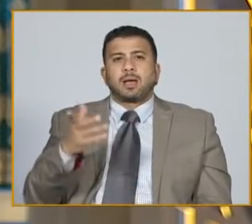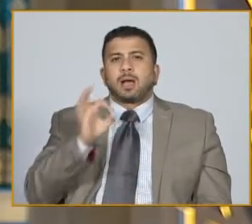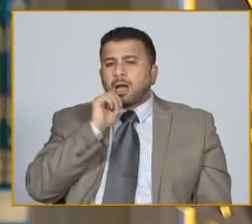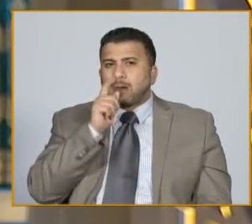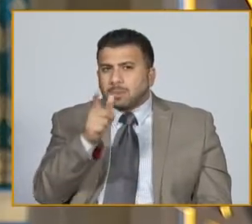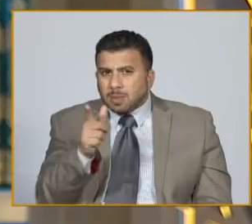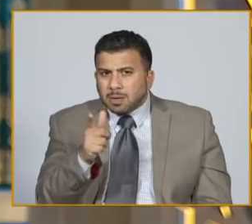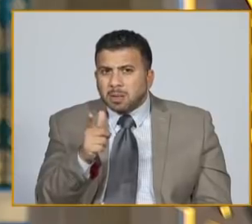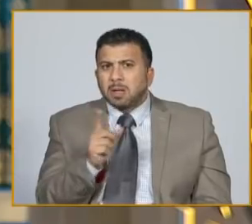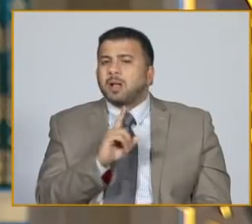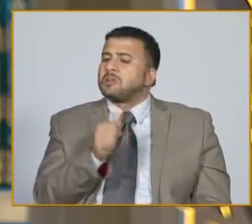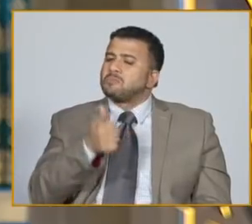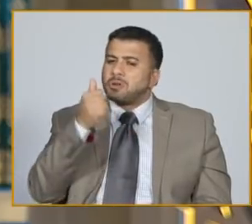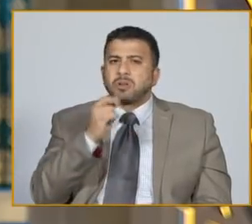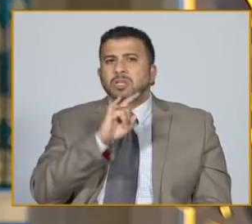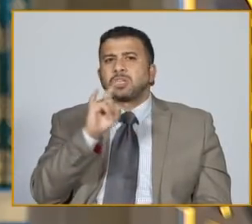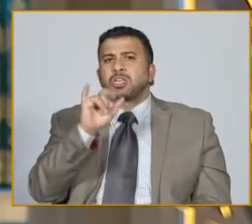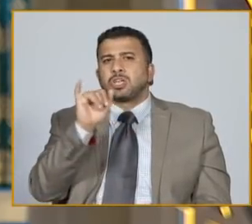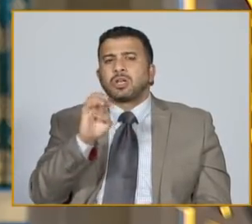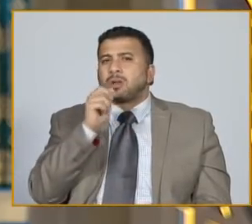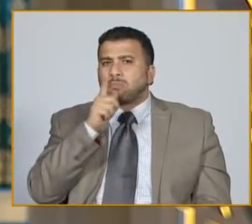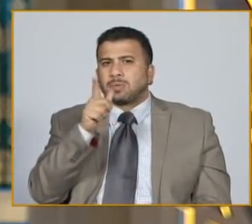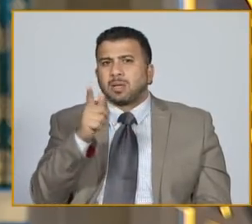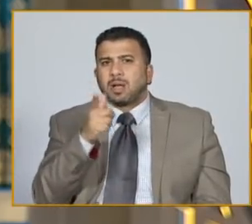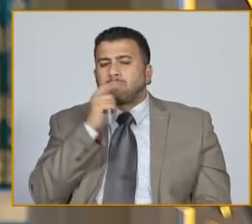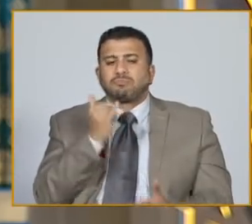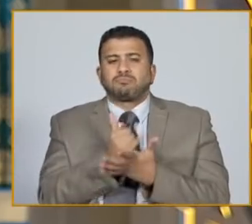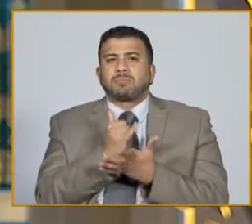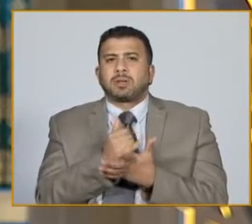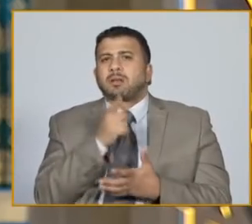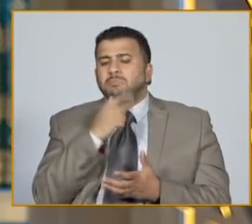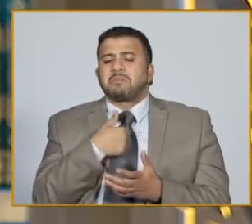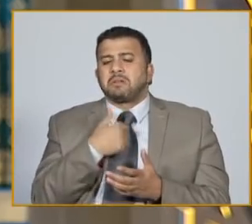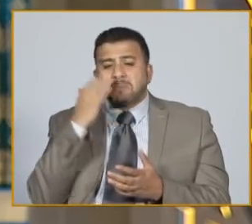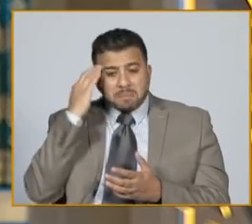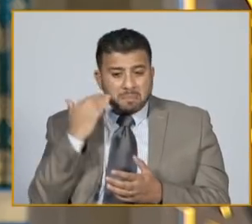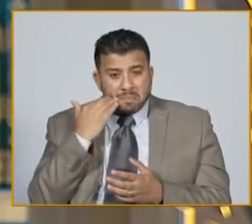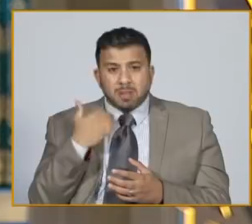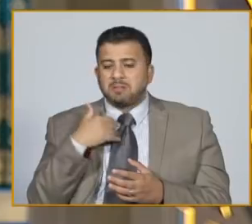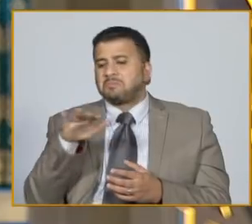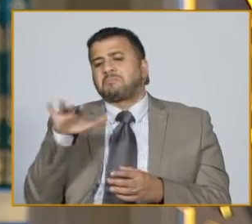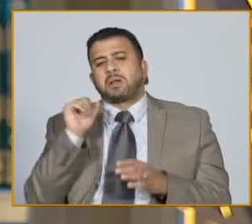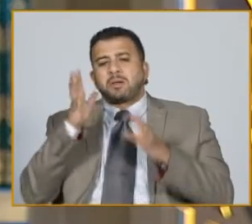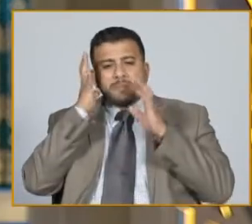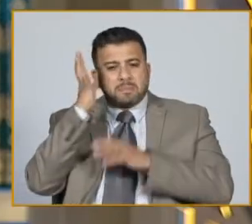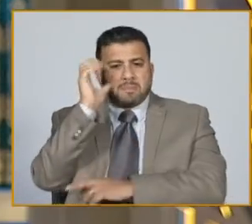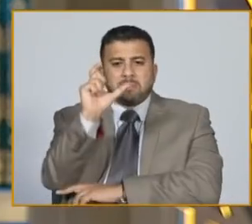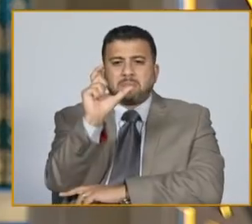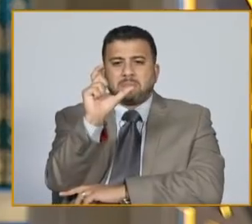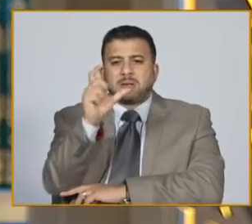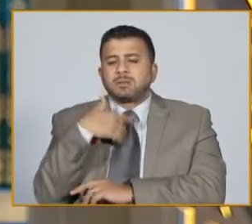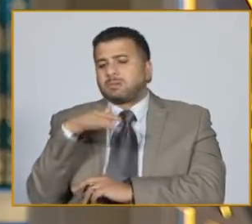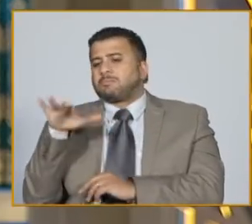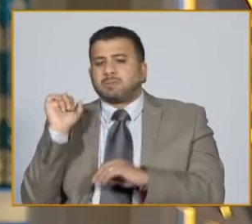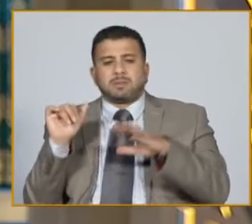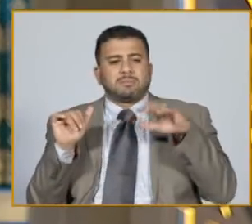المسجد فقالت إني حائض، قال حيضتك ليست بيدك. تقول نحن خرجنا من المسجد وتركنا المعلم والمشرفة،